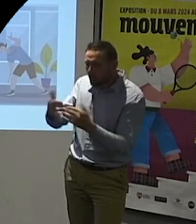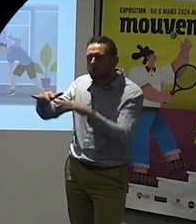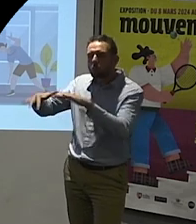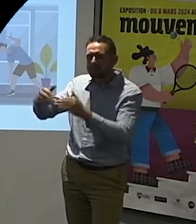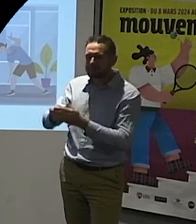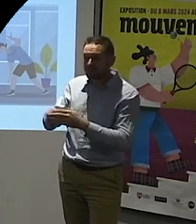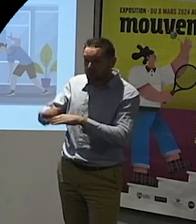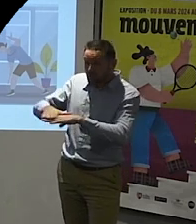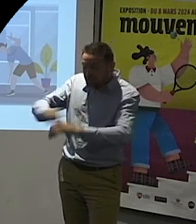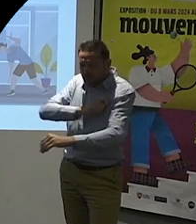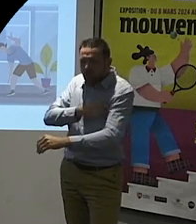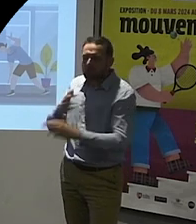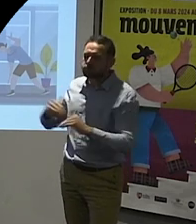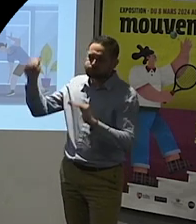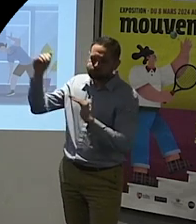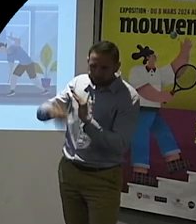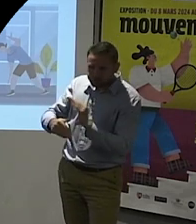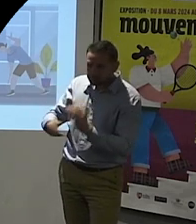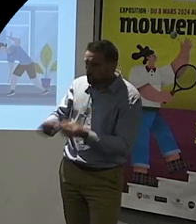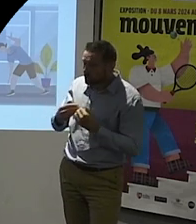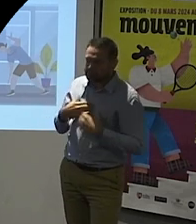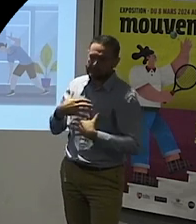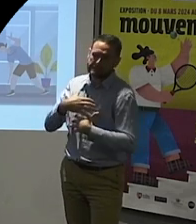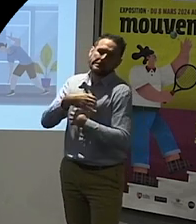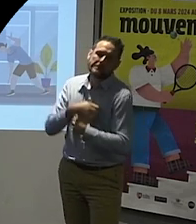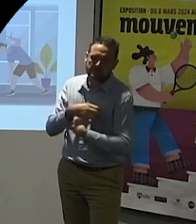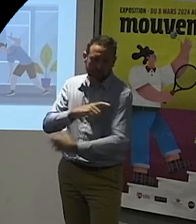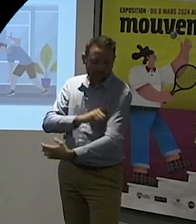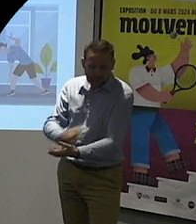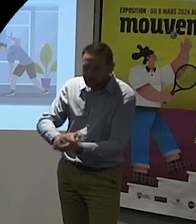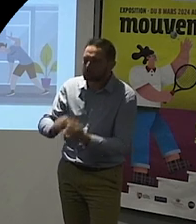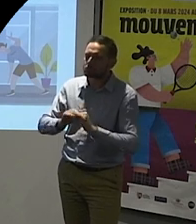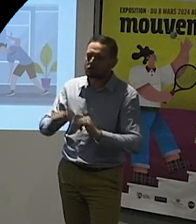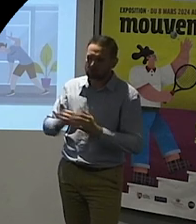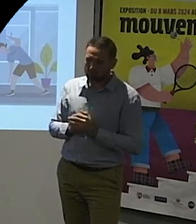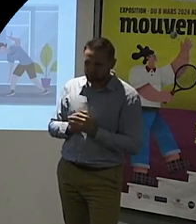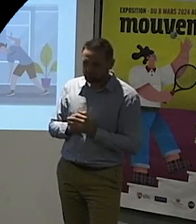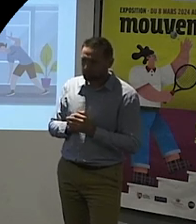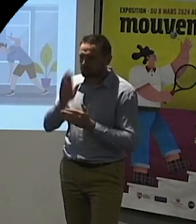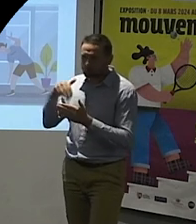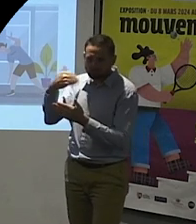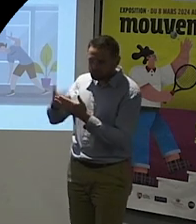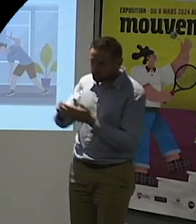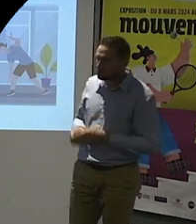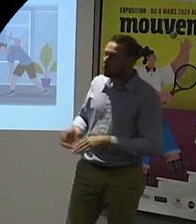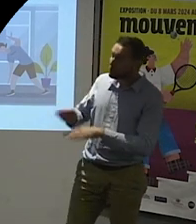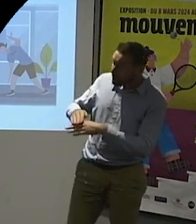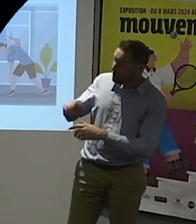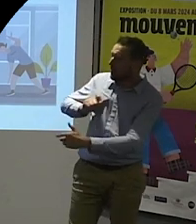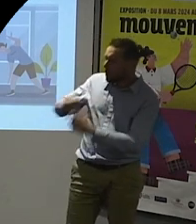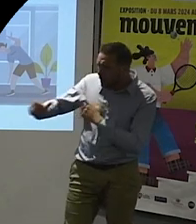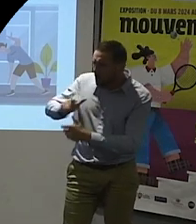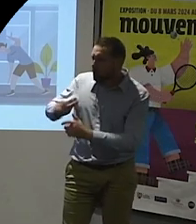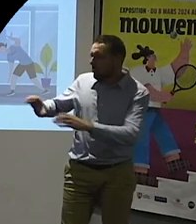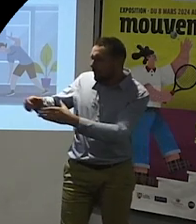l'angoisse et le stress permanent. Et puis, évidemment, on faisait des choses, enfin, du sport par équipe, avec des